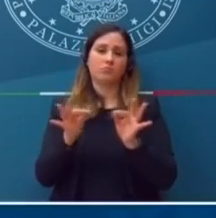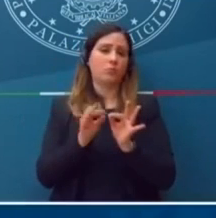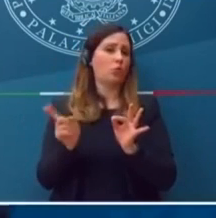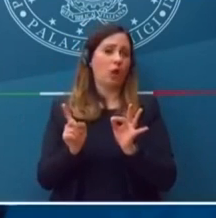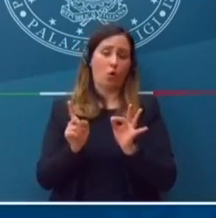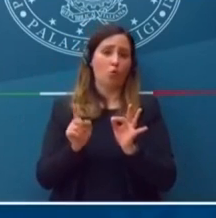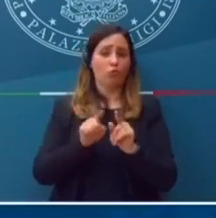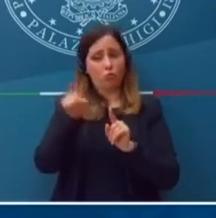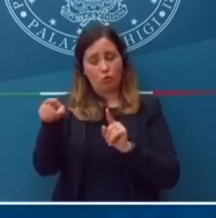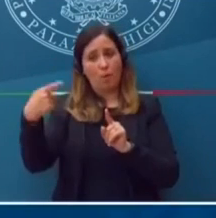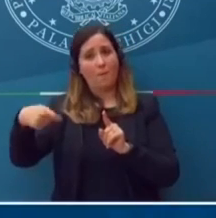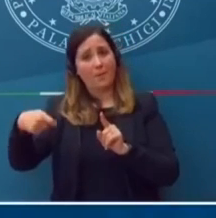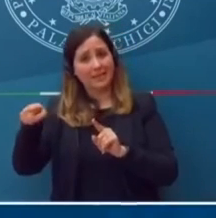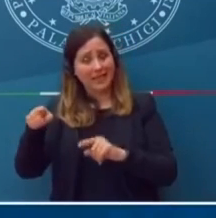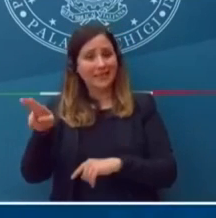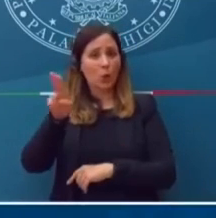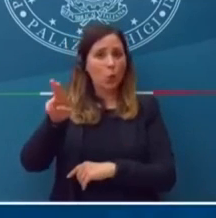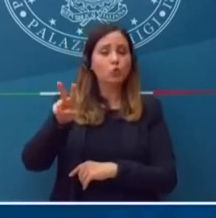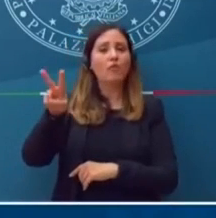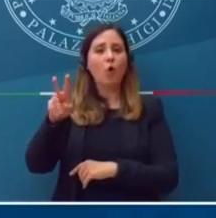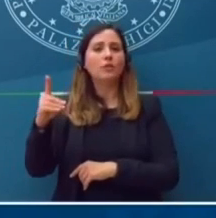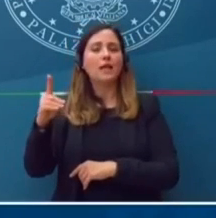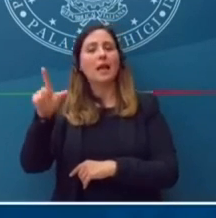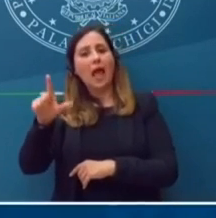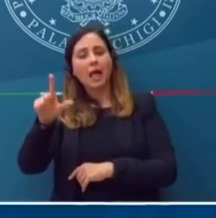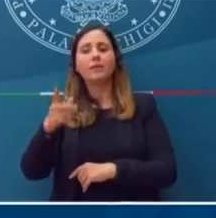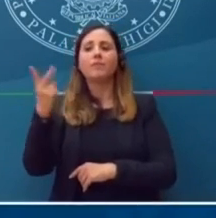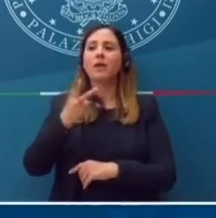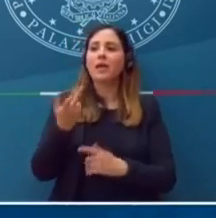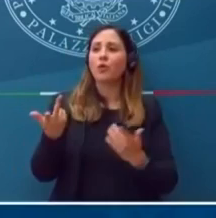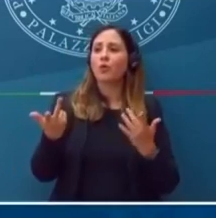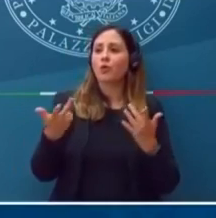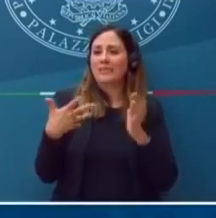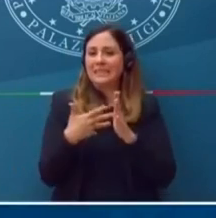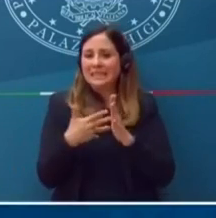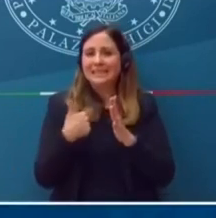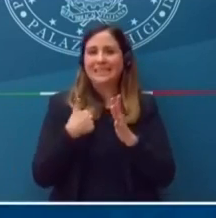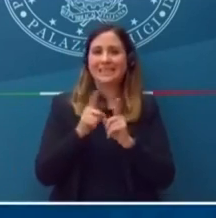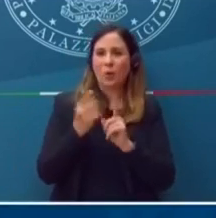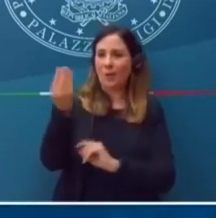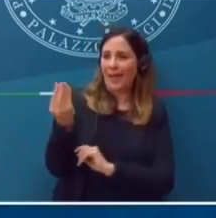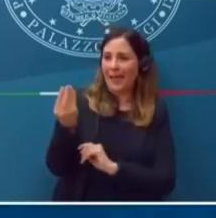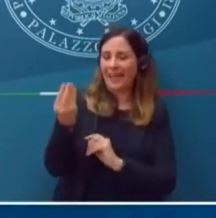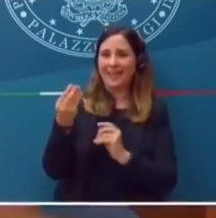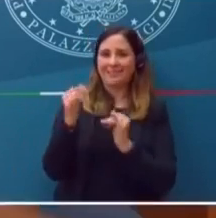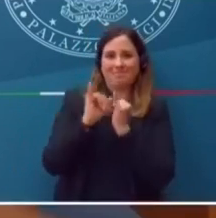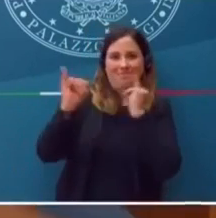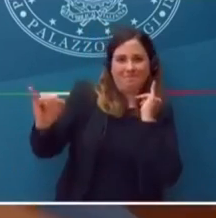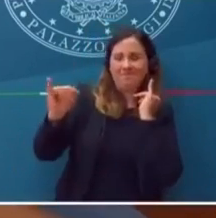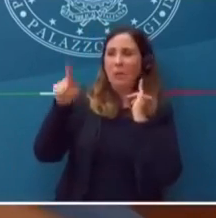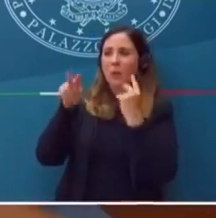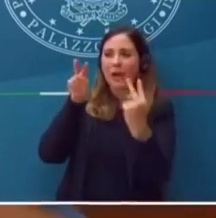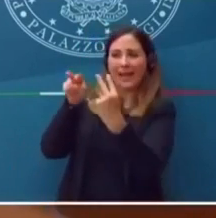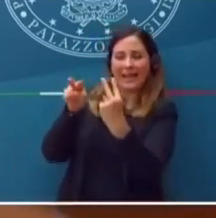Eccoci, sì. Vede la difficoltà a non avere il contatto fisico, o di vista,